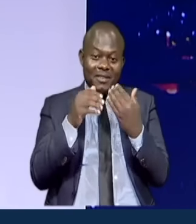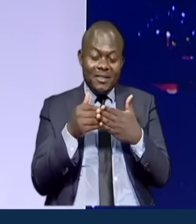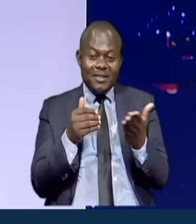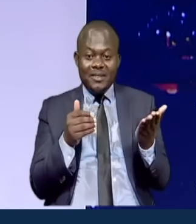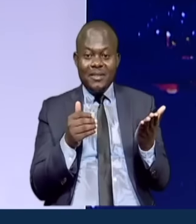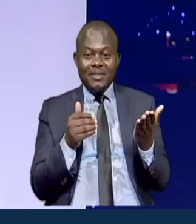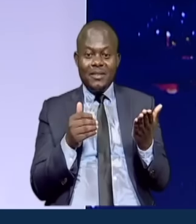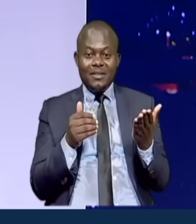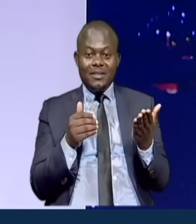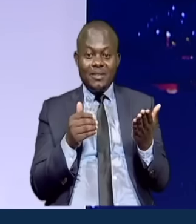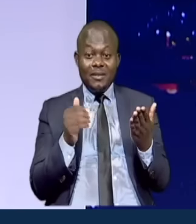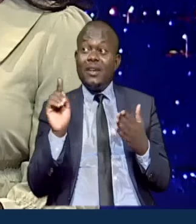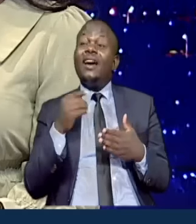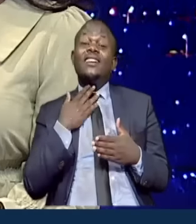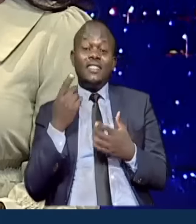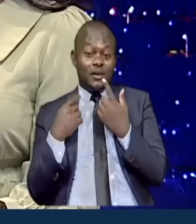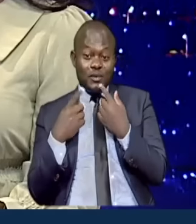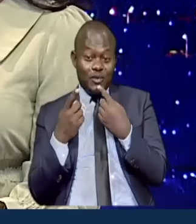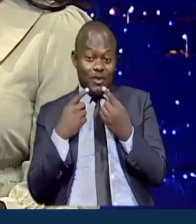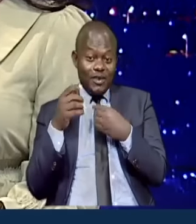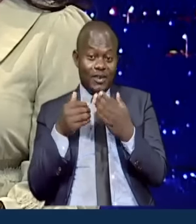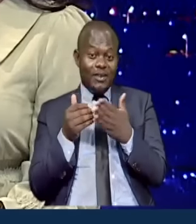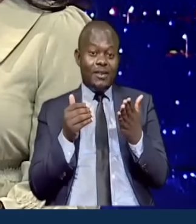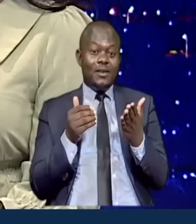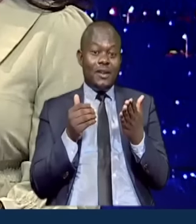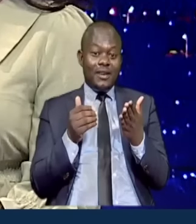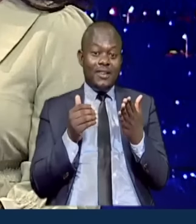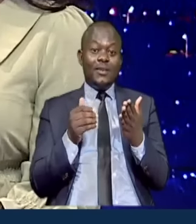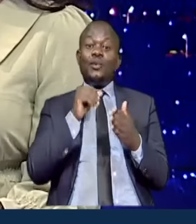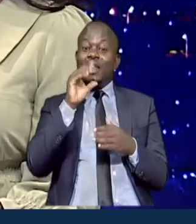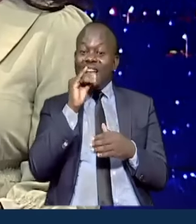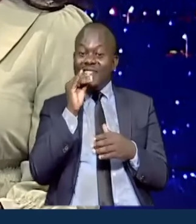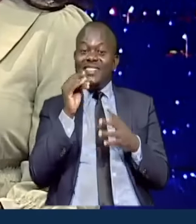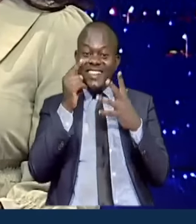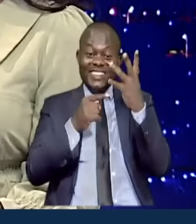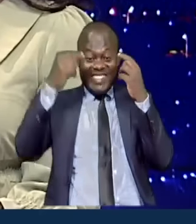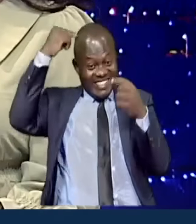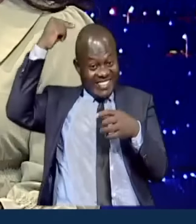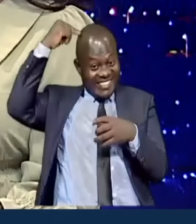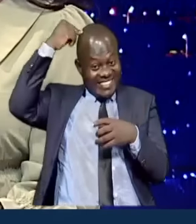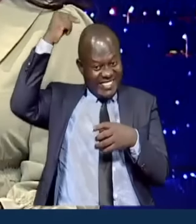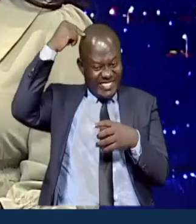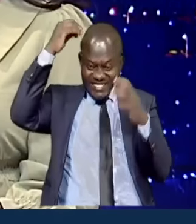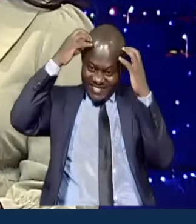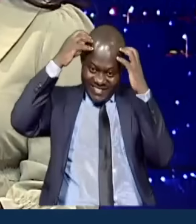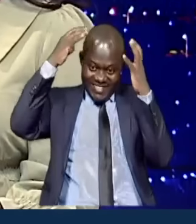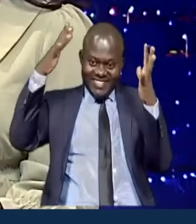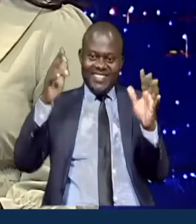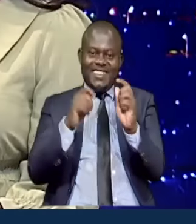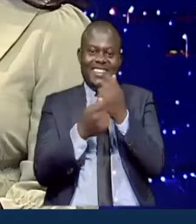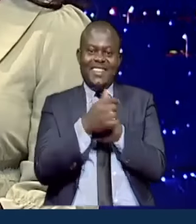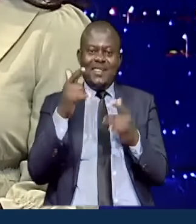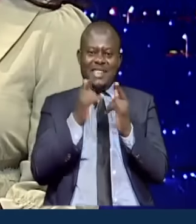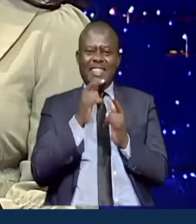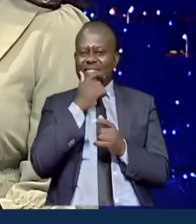sheri harakantu ushaka ko njye nawe tuza kuganiraho utarakavuga ibintu nka miliyoni biba byaje mu mutwe bihita biha